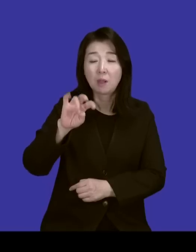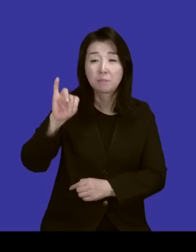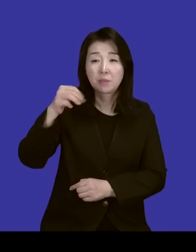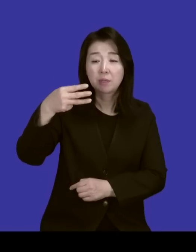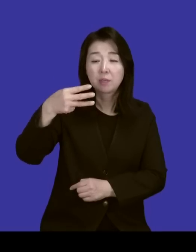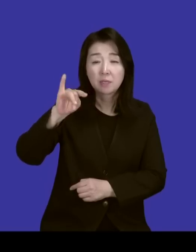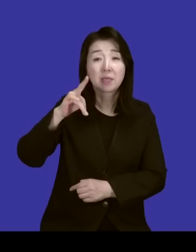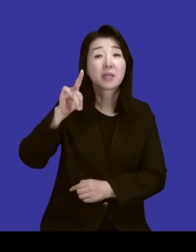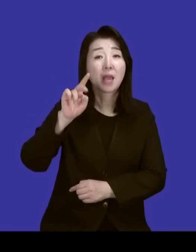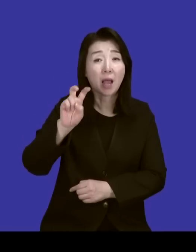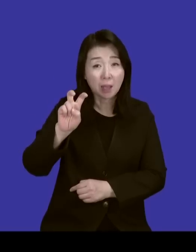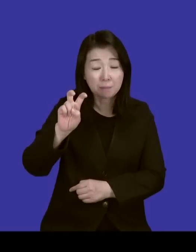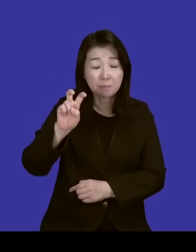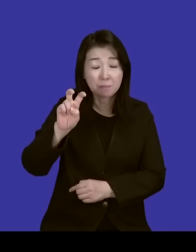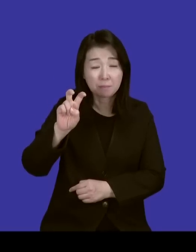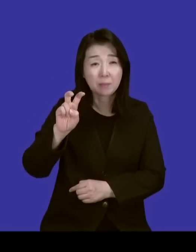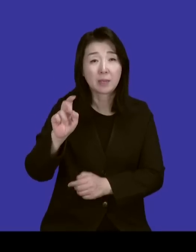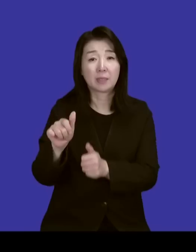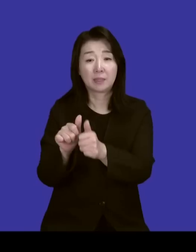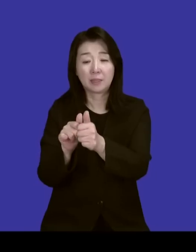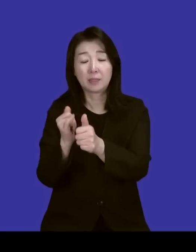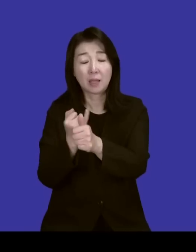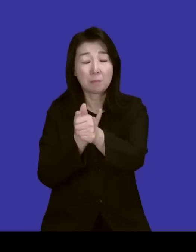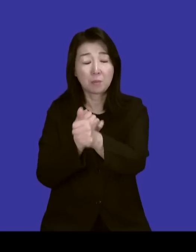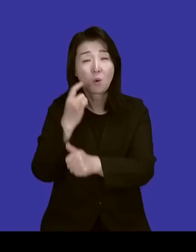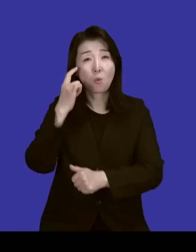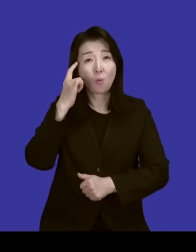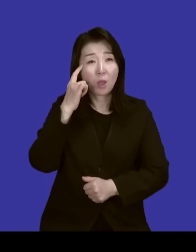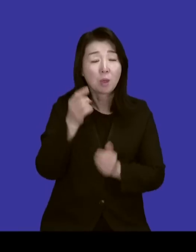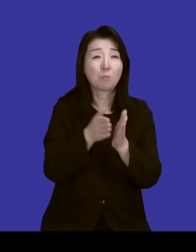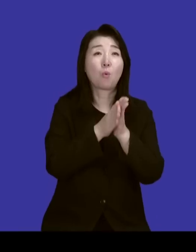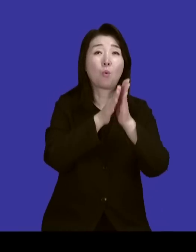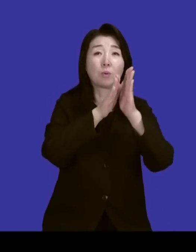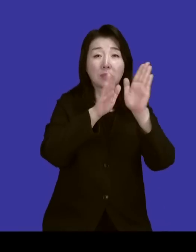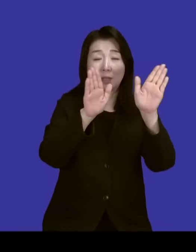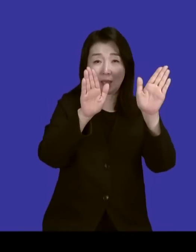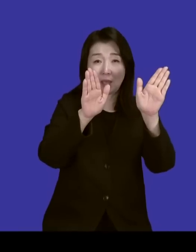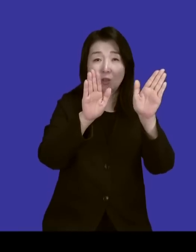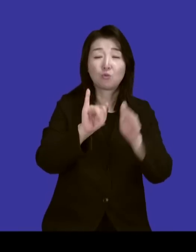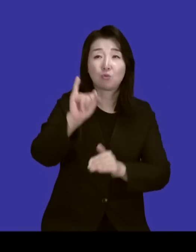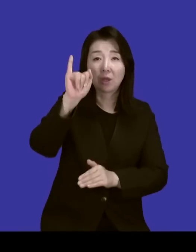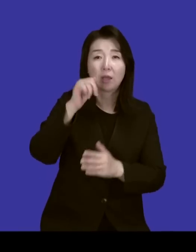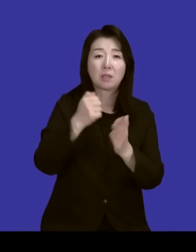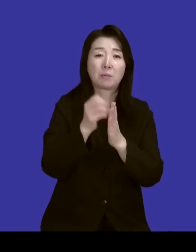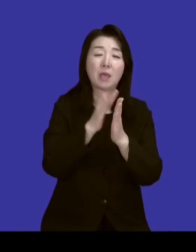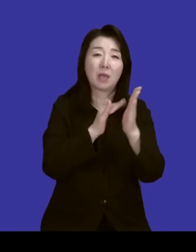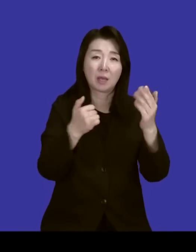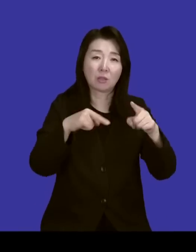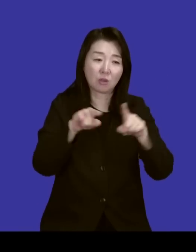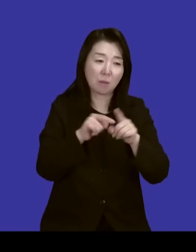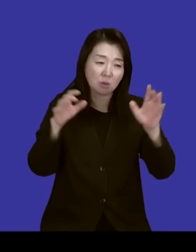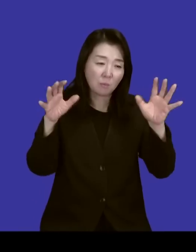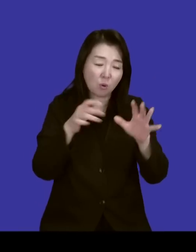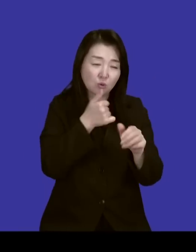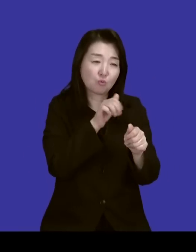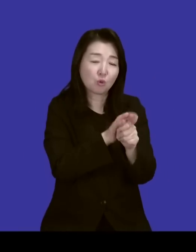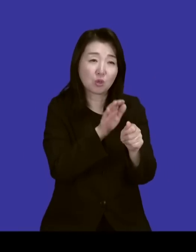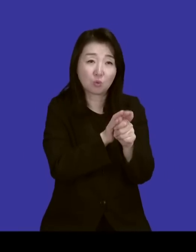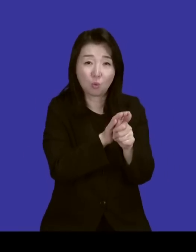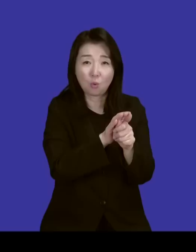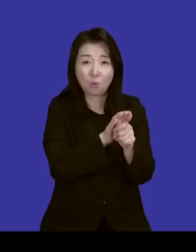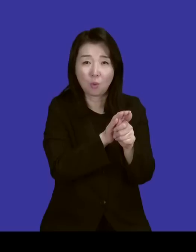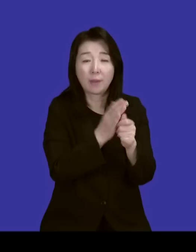미리암이 모세의 누나잖아요. 네. 그러니까 일단 가족이죠. 그 손 들고 기도하던 분들이 가족이 중보기도 팀이 될 수가